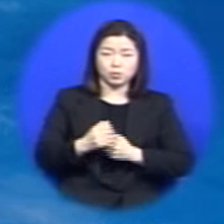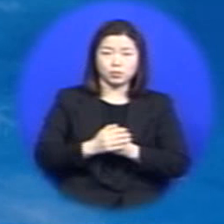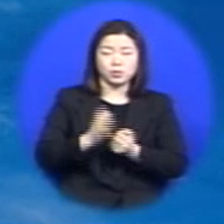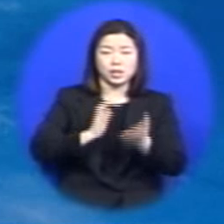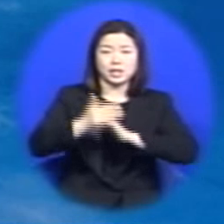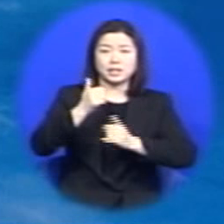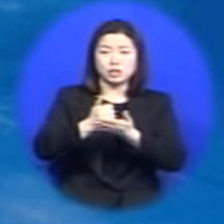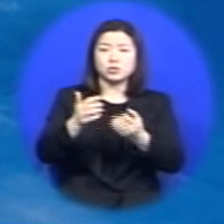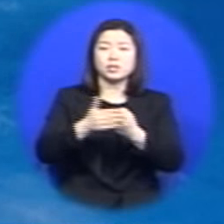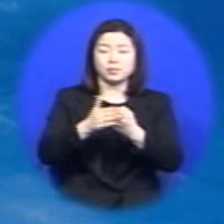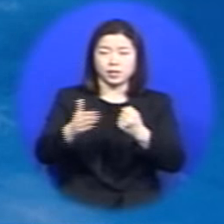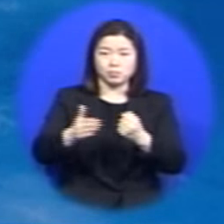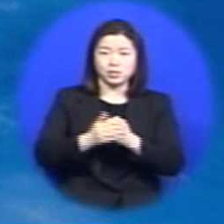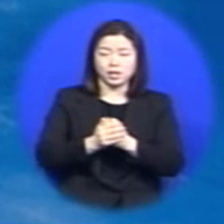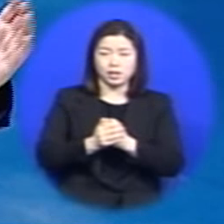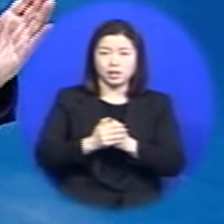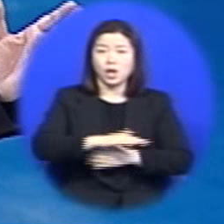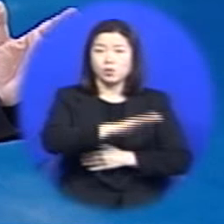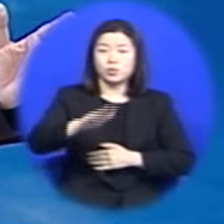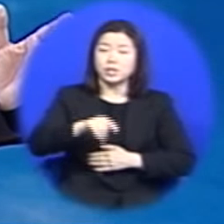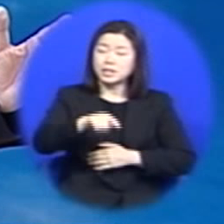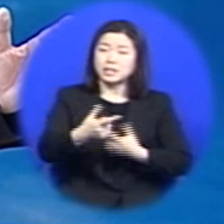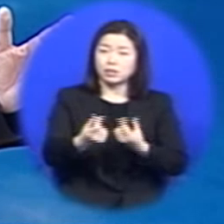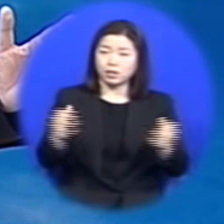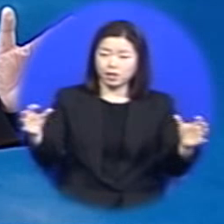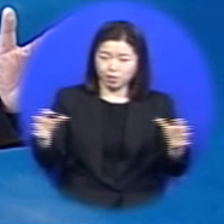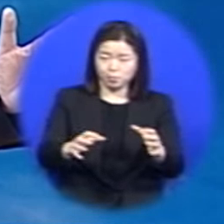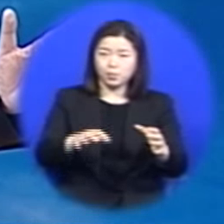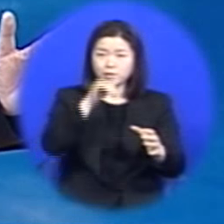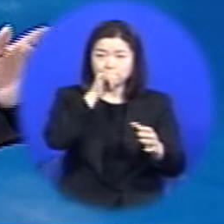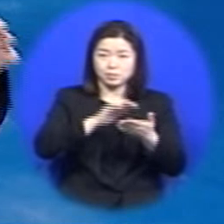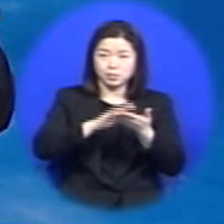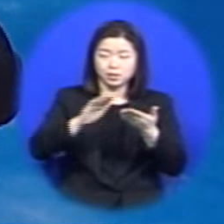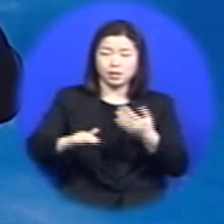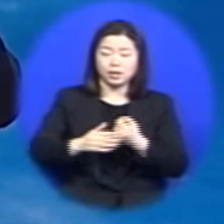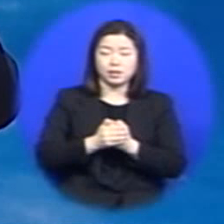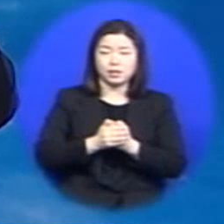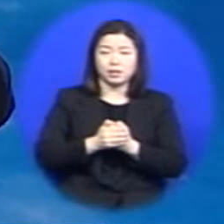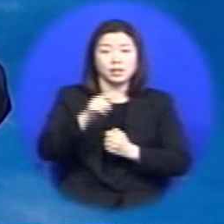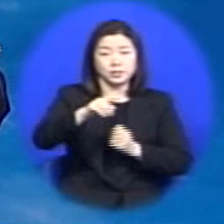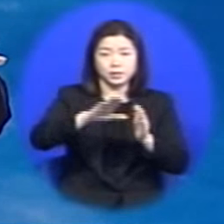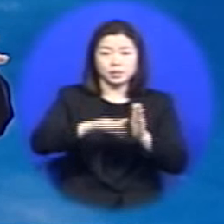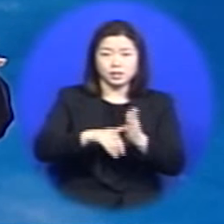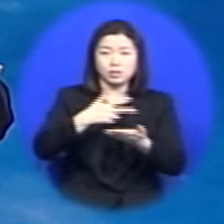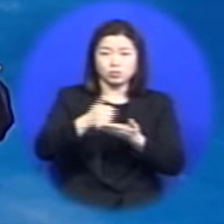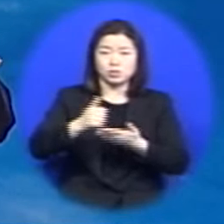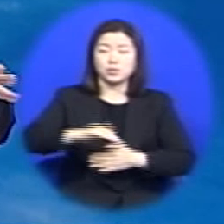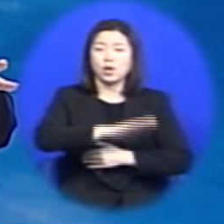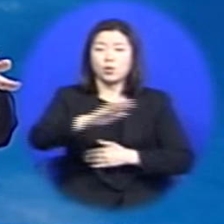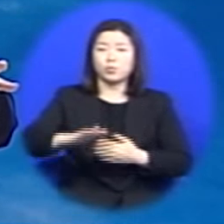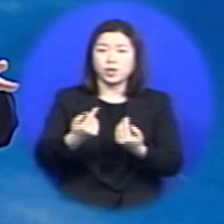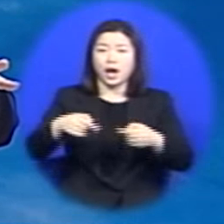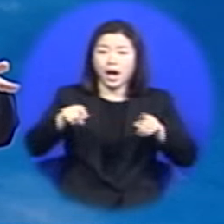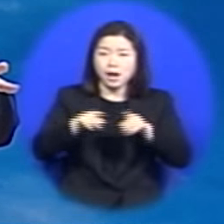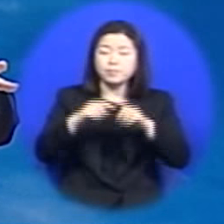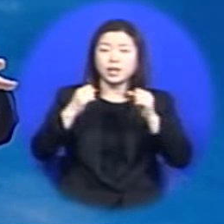예수님 때문에 우리는 이렇게 모인 거예요. 그때 주님이 우리와 같이 계셔주시겠다고